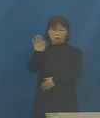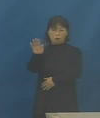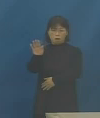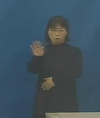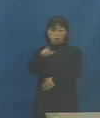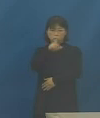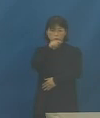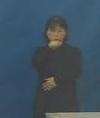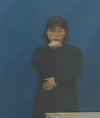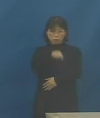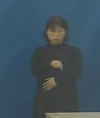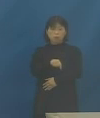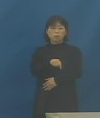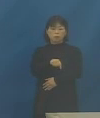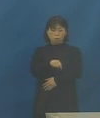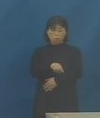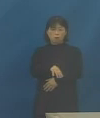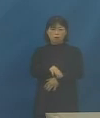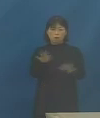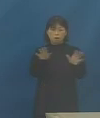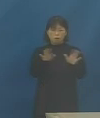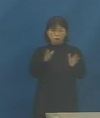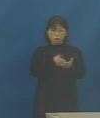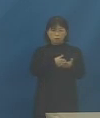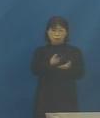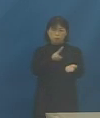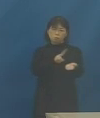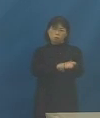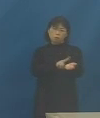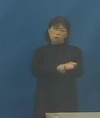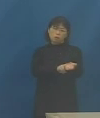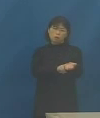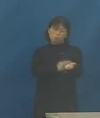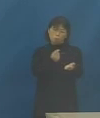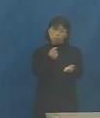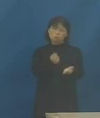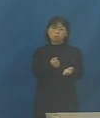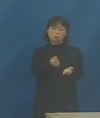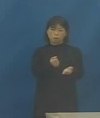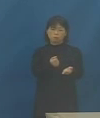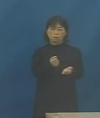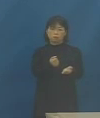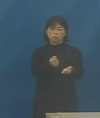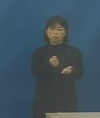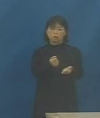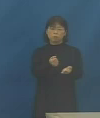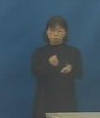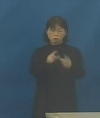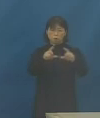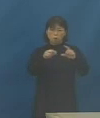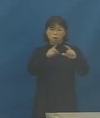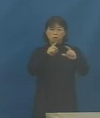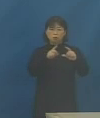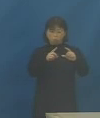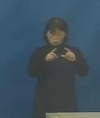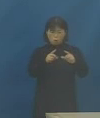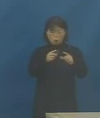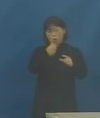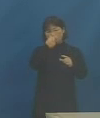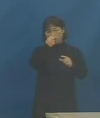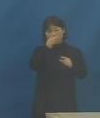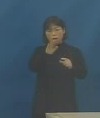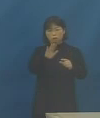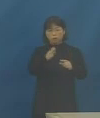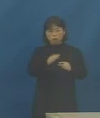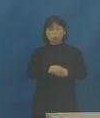本件のようなところは小児科医そんなに絶対数が多くないとあの相対的な割合でいうとそこそこあるんです